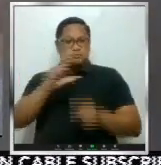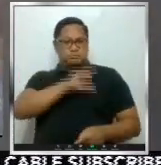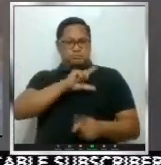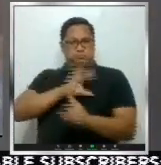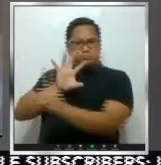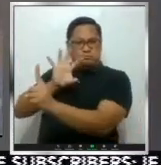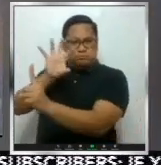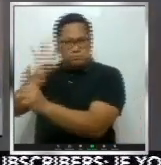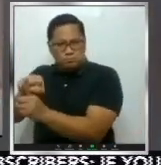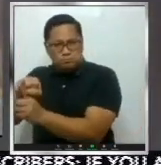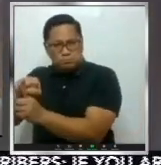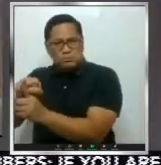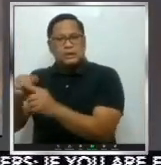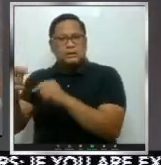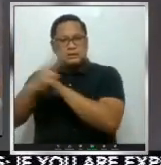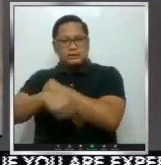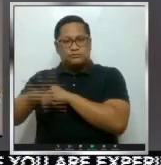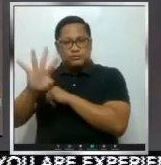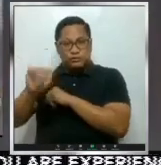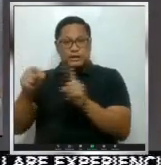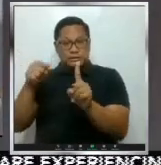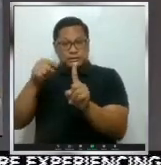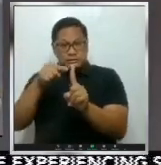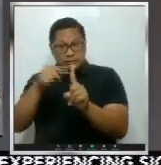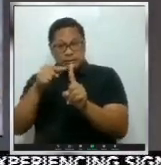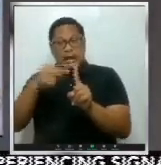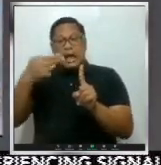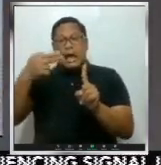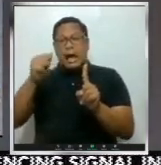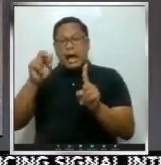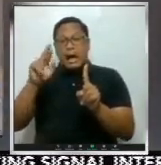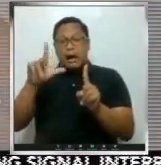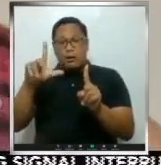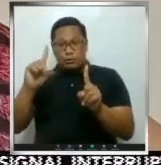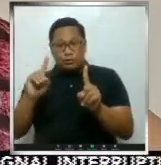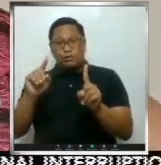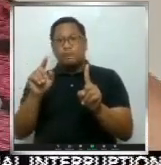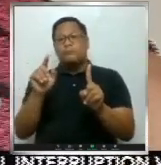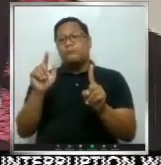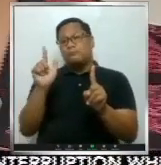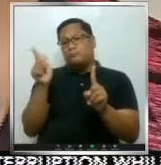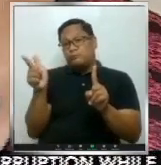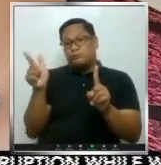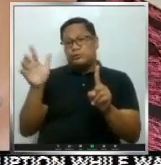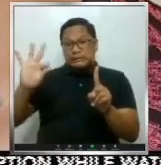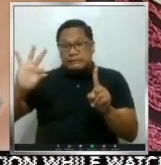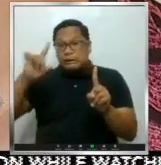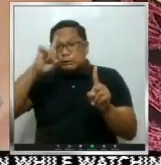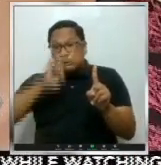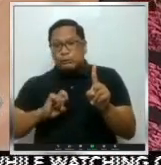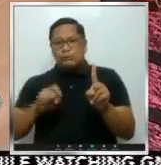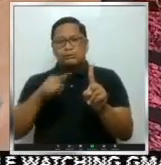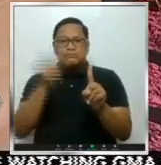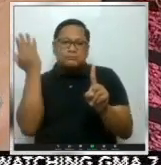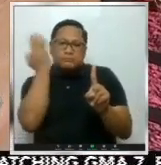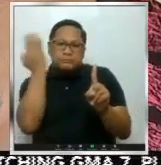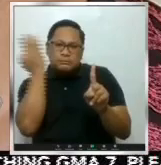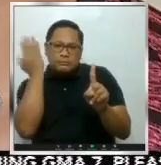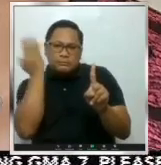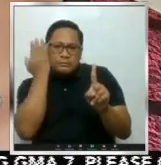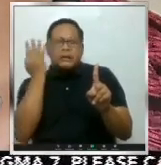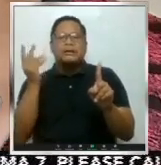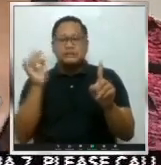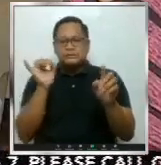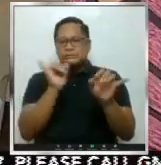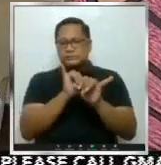Region 4A ang suspect na si Harold Duran, 29 anyos. Ayon sa pulisya, nagpanggap si Duran at gumamit pa ng social